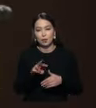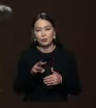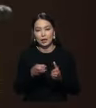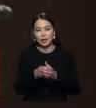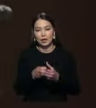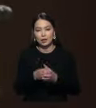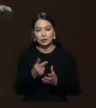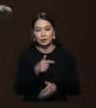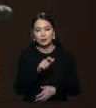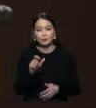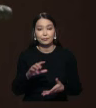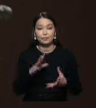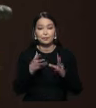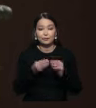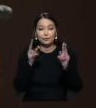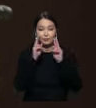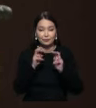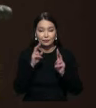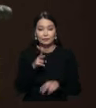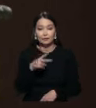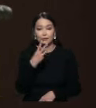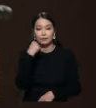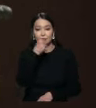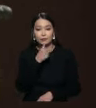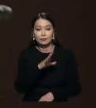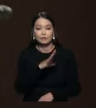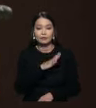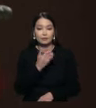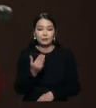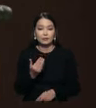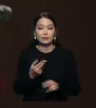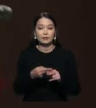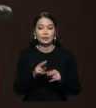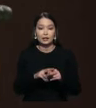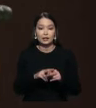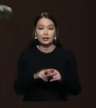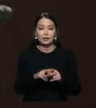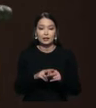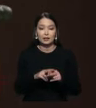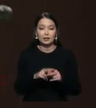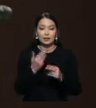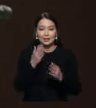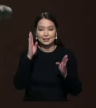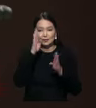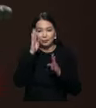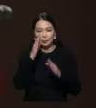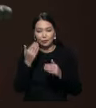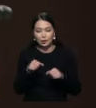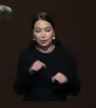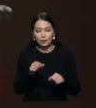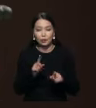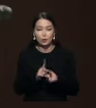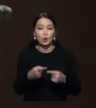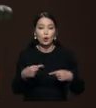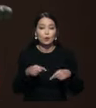К сожалению, результаты исследования, которое в 2023 году провело общественное объединение «Кидергиз-Саскиз-Эд», показали, что местные исполнительные органы